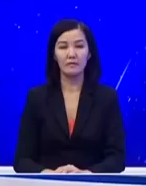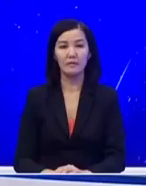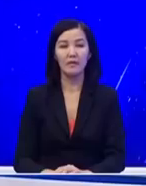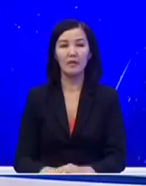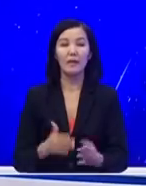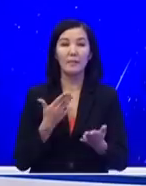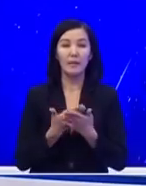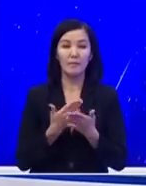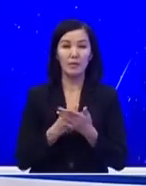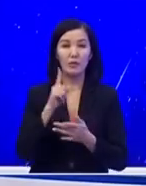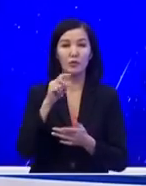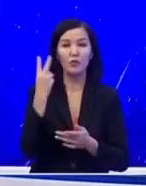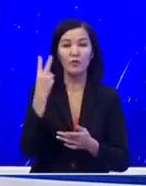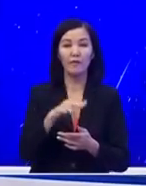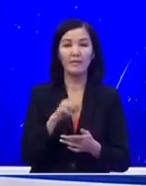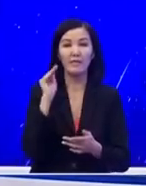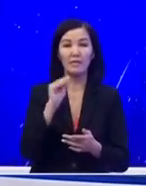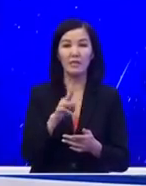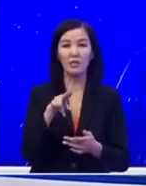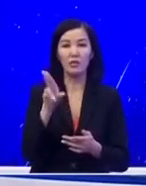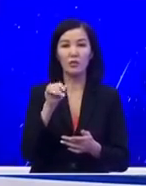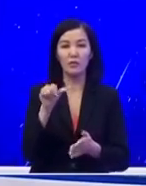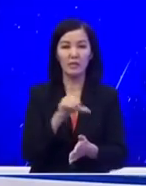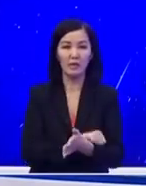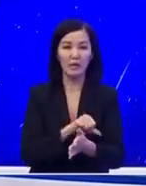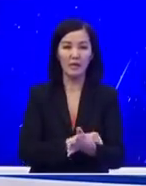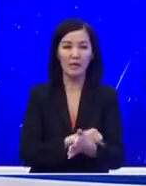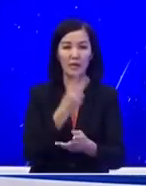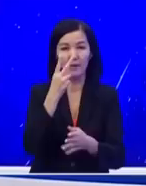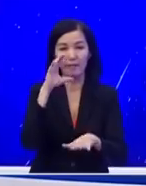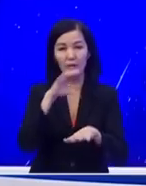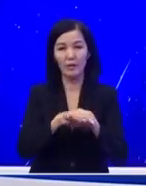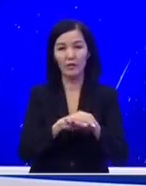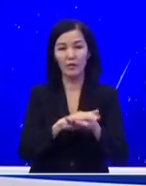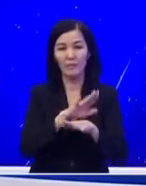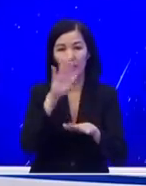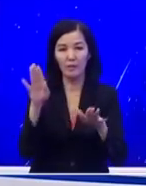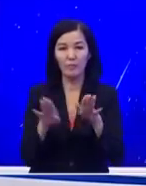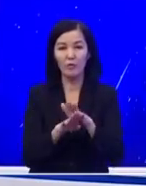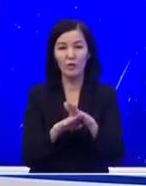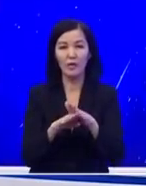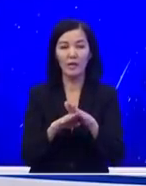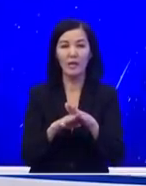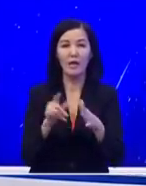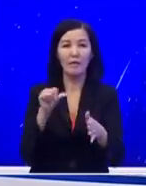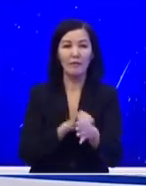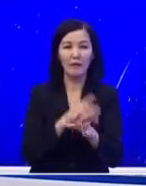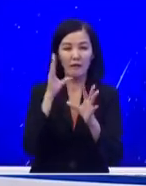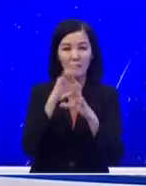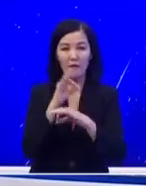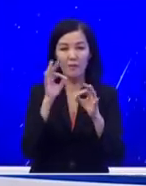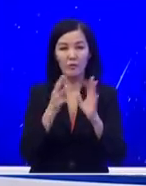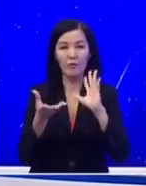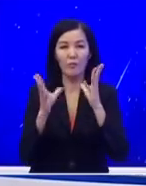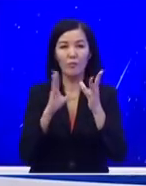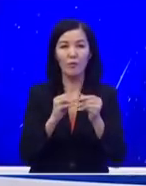Около 120 тысяч доз изготовленных наркотиков обнаружили полицейские в подпольной нарколаборатории на сумму более 413